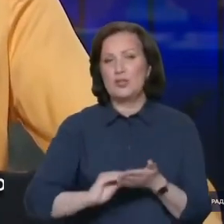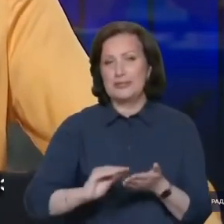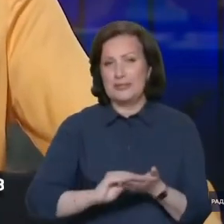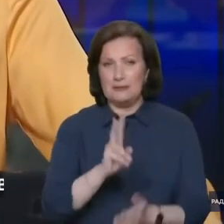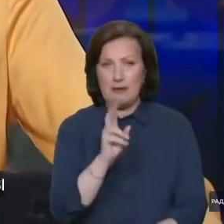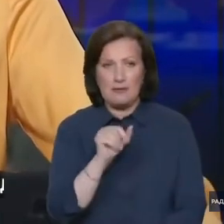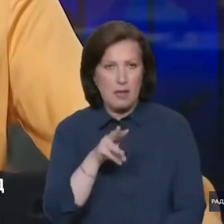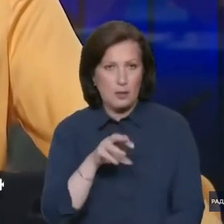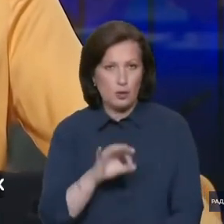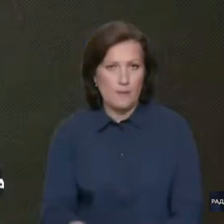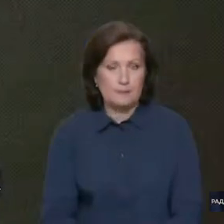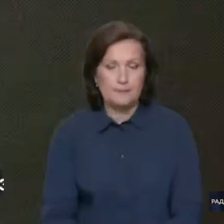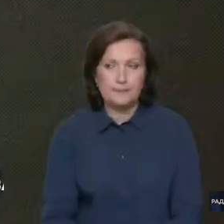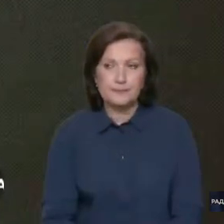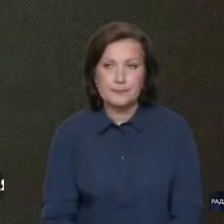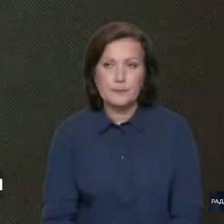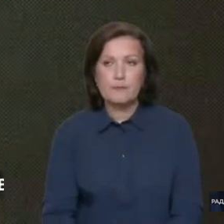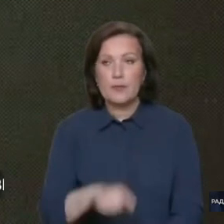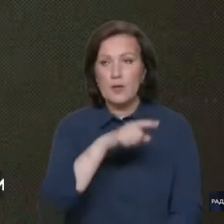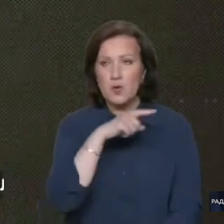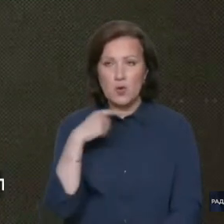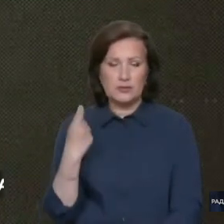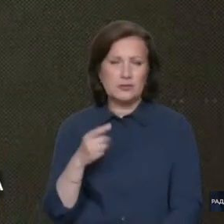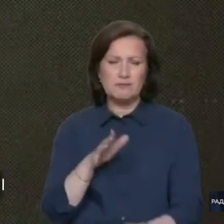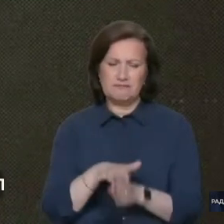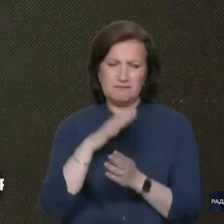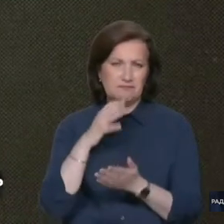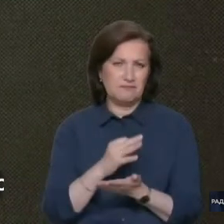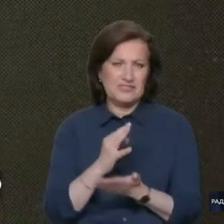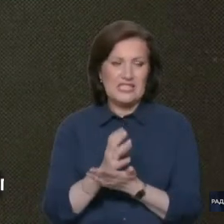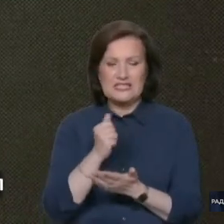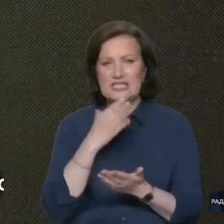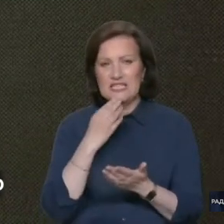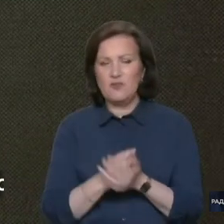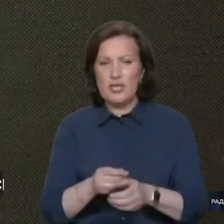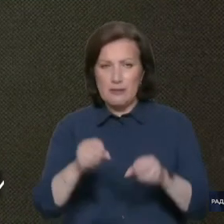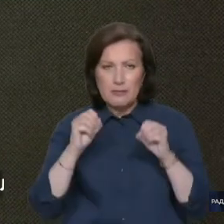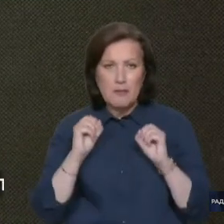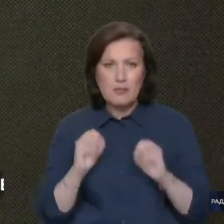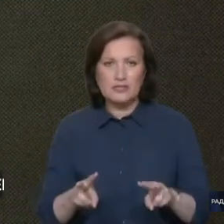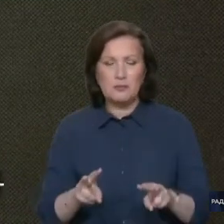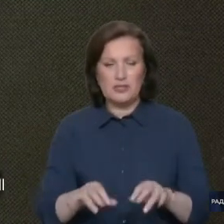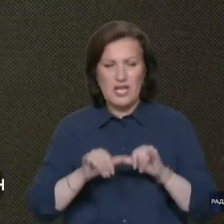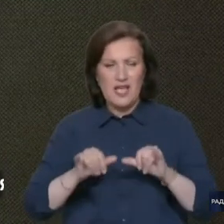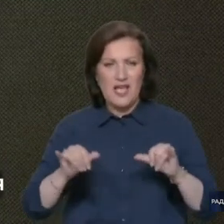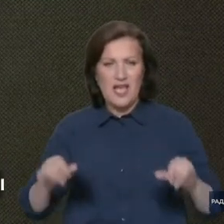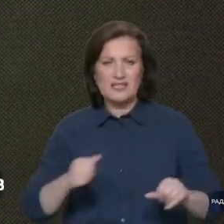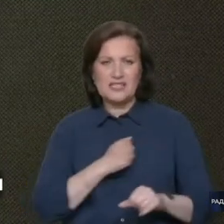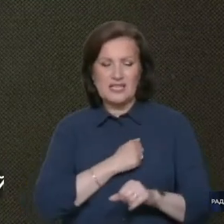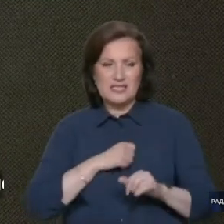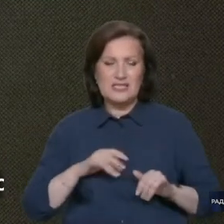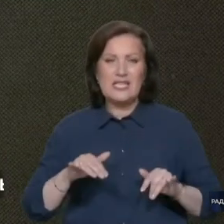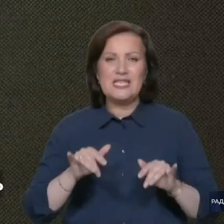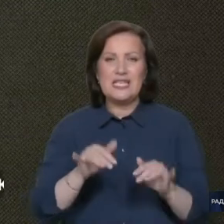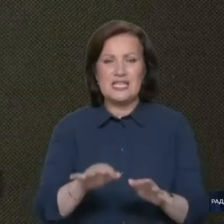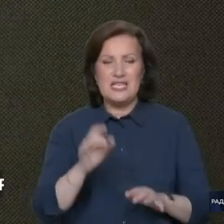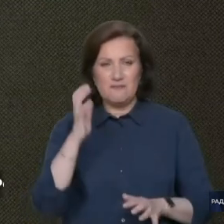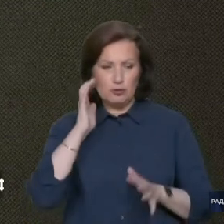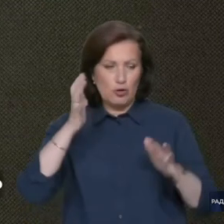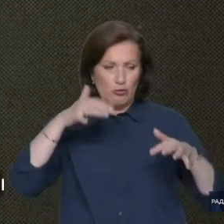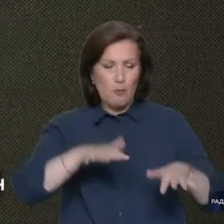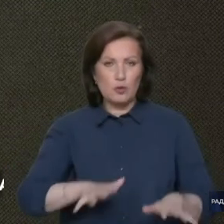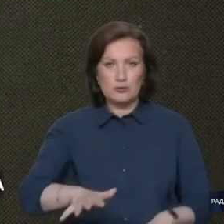Давайте послухаємо. Росія несе повну відповідальність за свої небезпечні та ескалаційні дії в Чорноморському